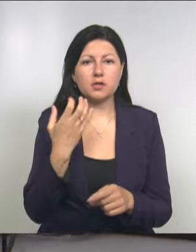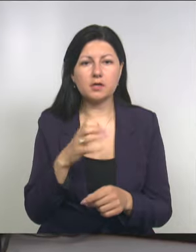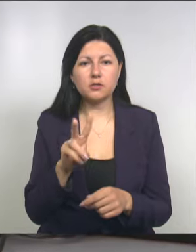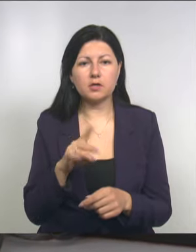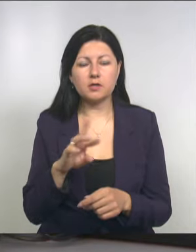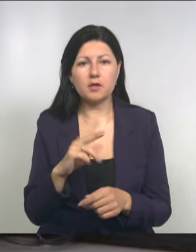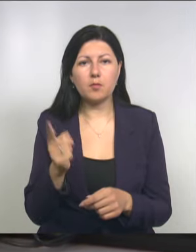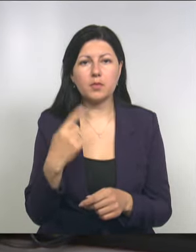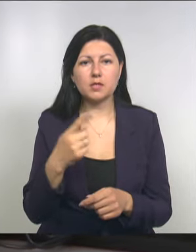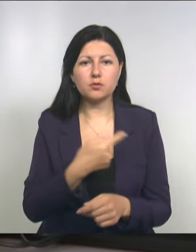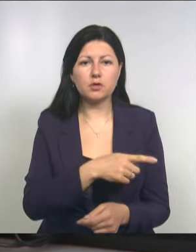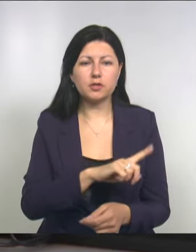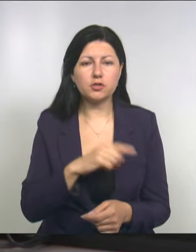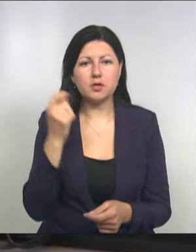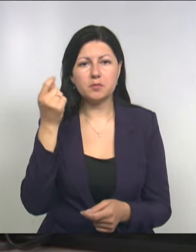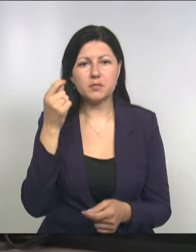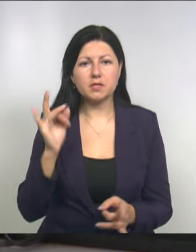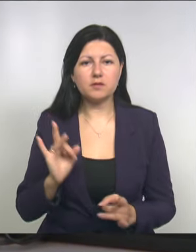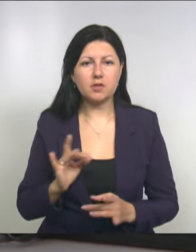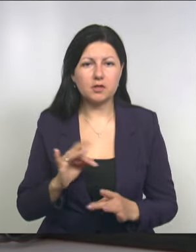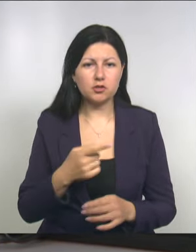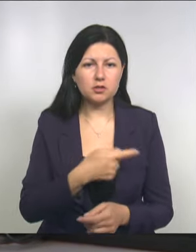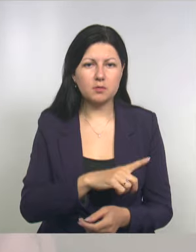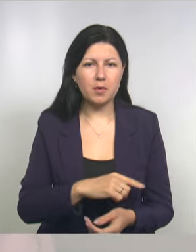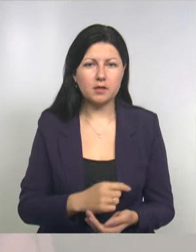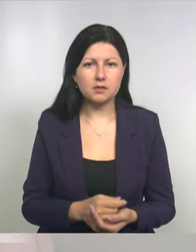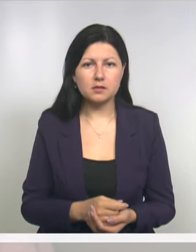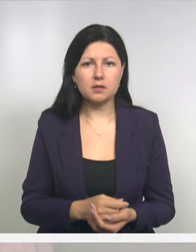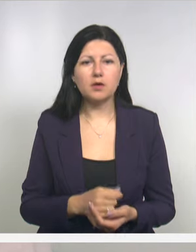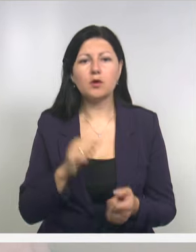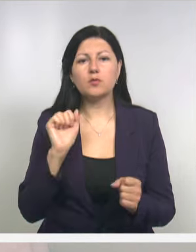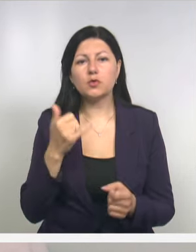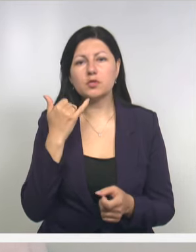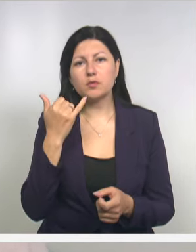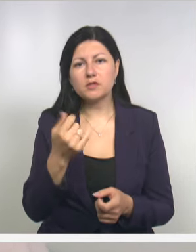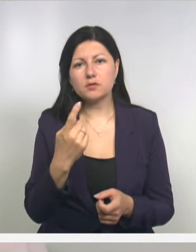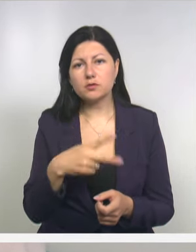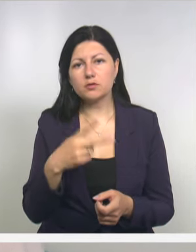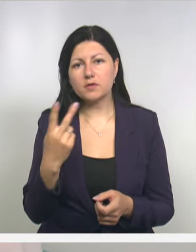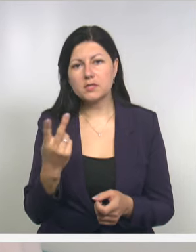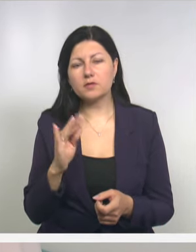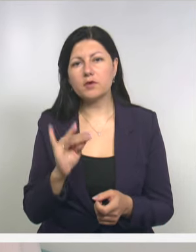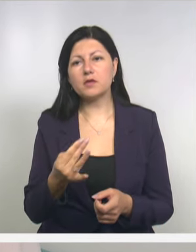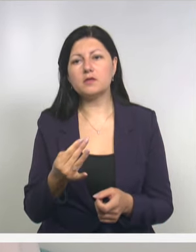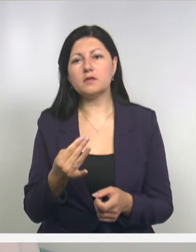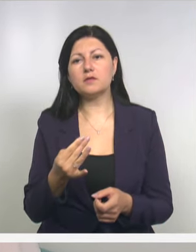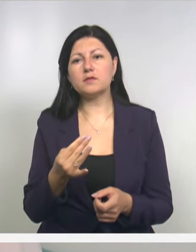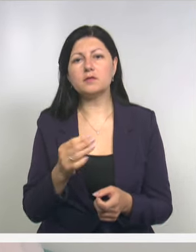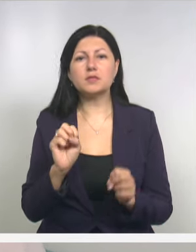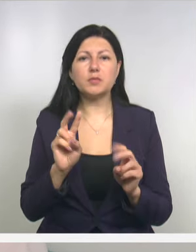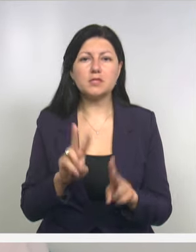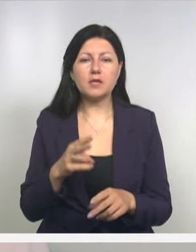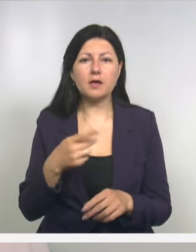линия областной клинической психоневрологической больницы. Можно позвонить на 122, и